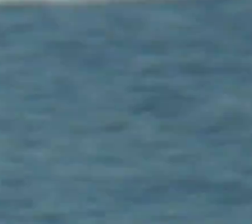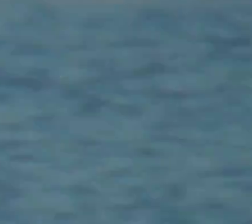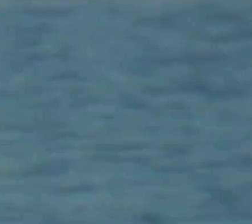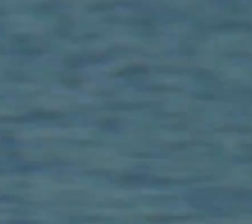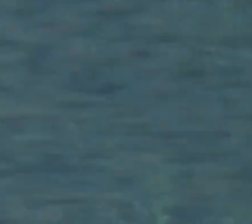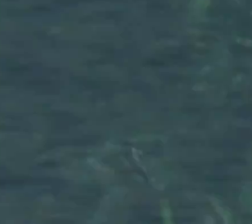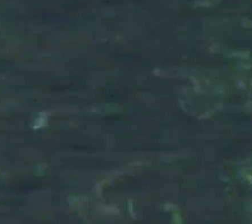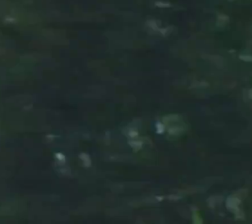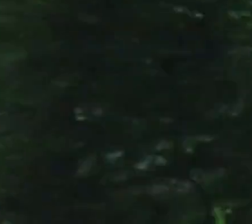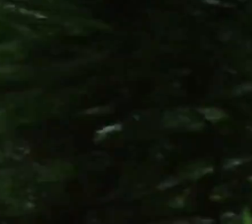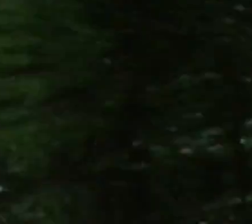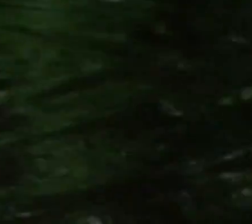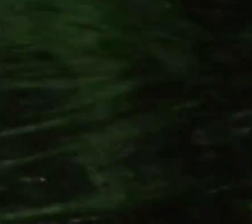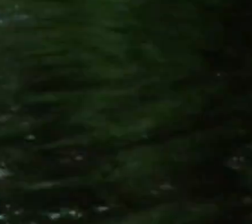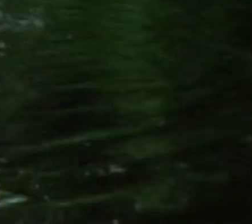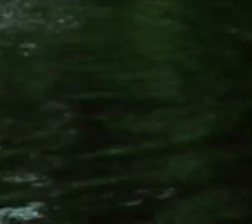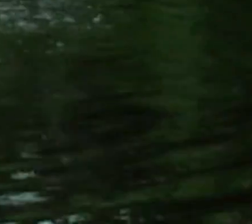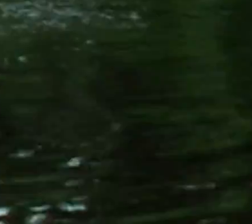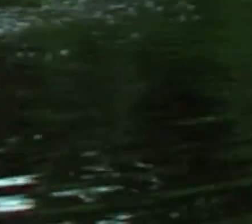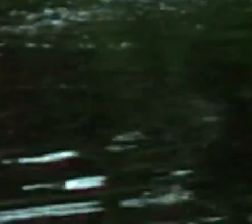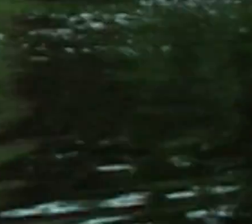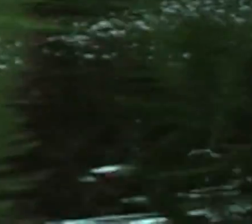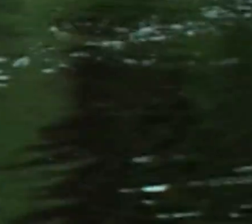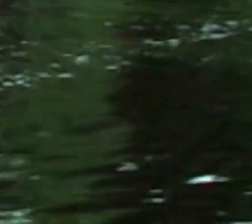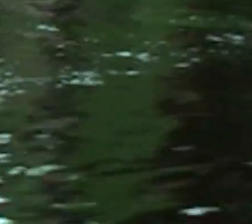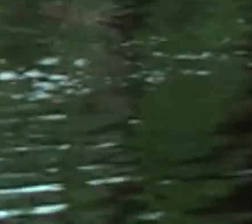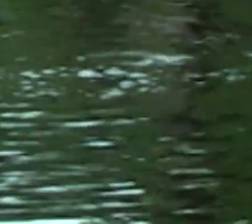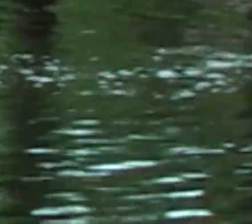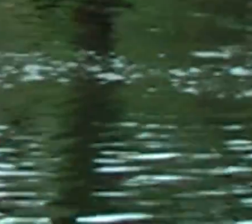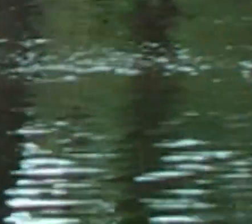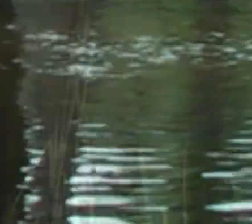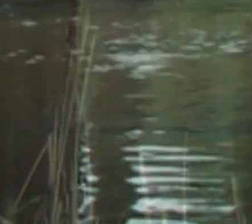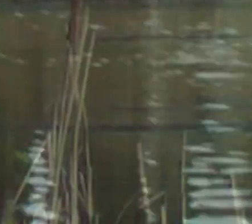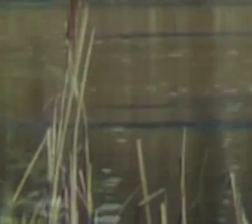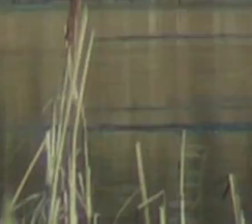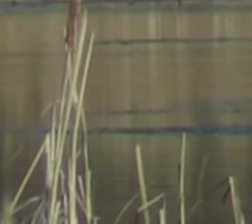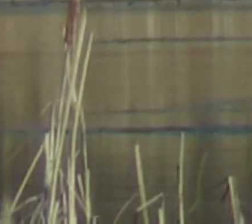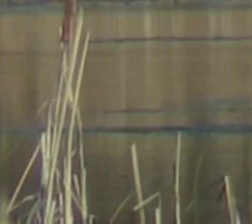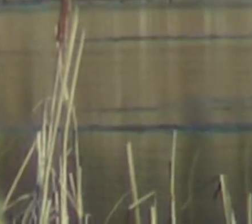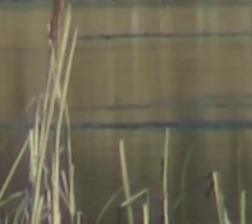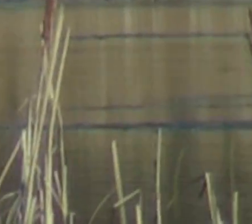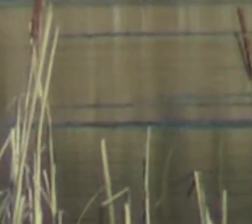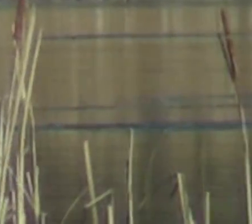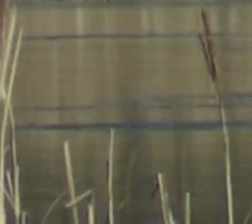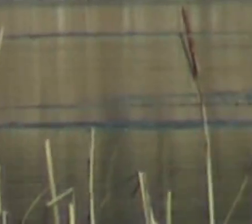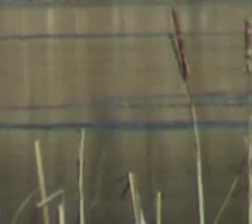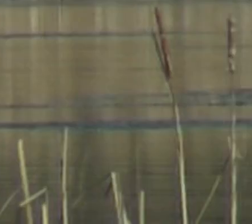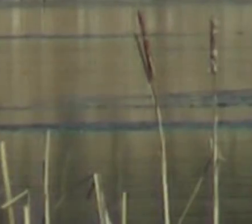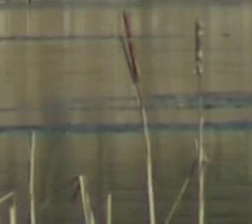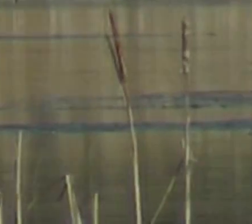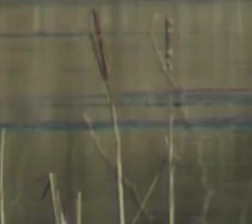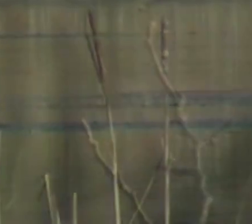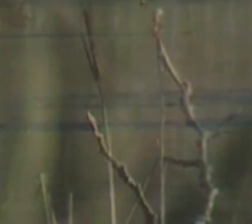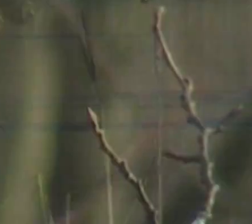odcinku. Różne zwierzątka są na świecie, jedne domowe, drugie dzikie. Jedne biegają w